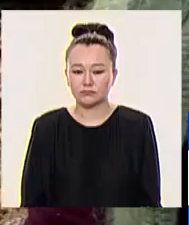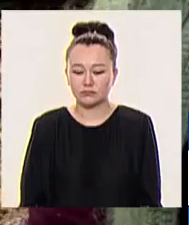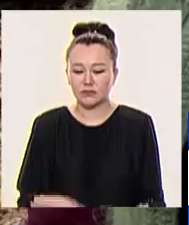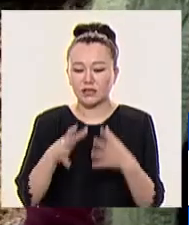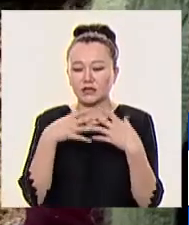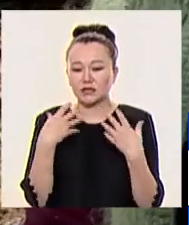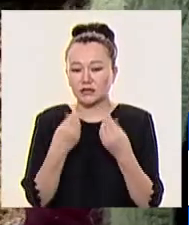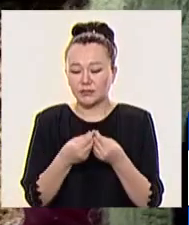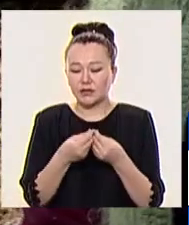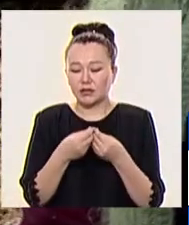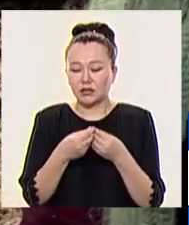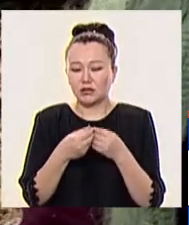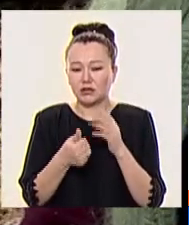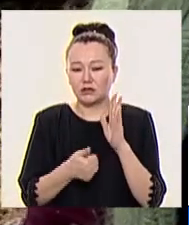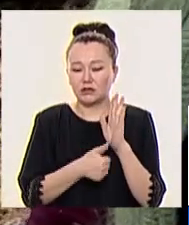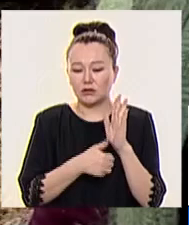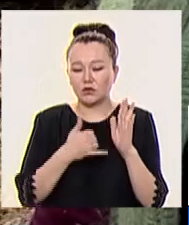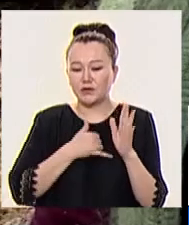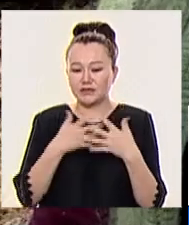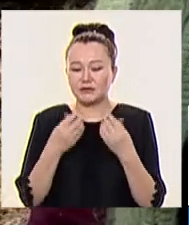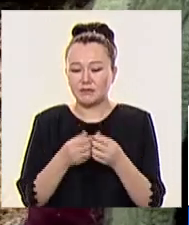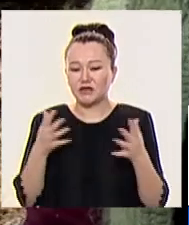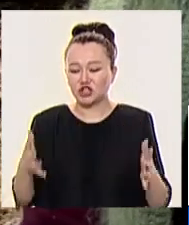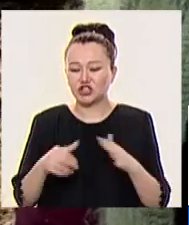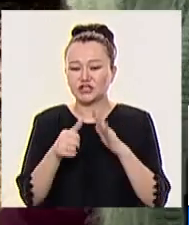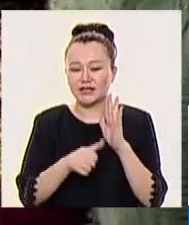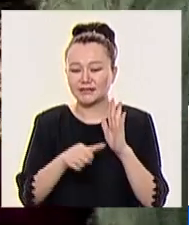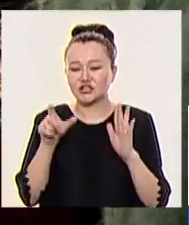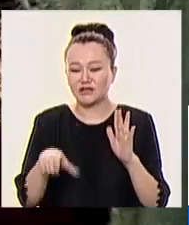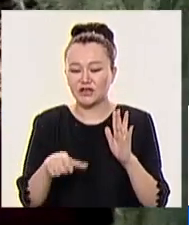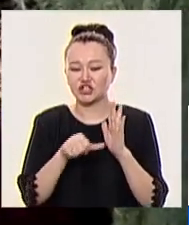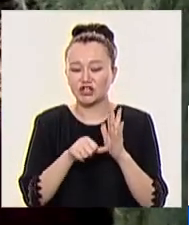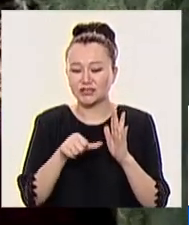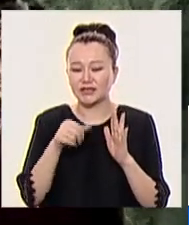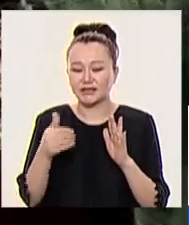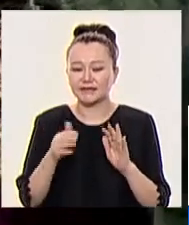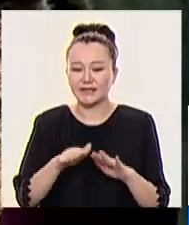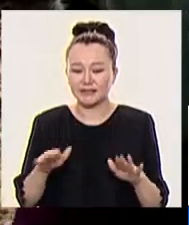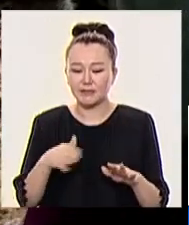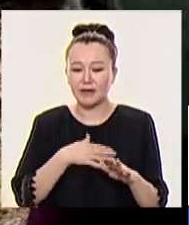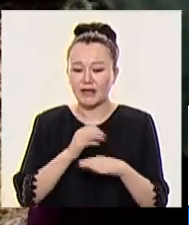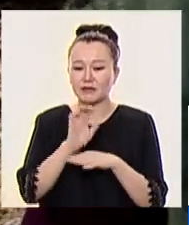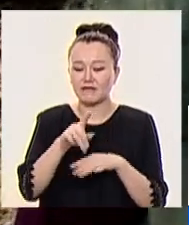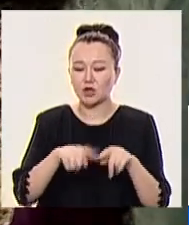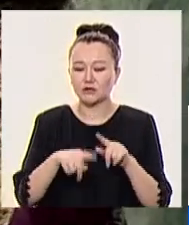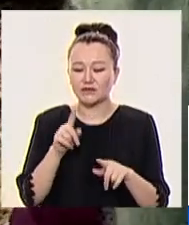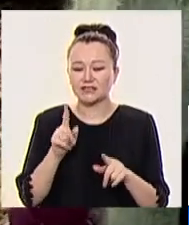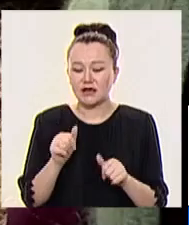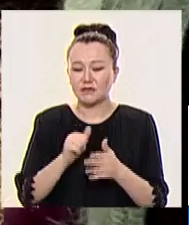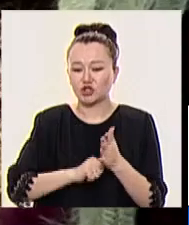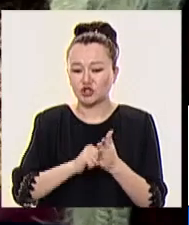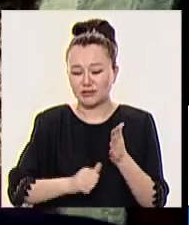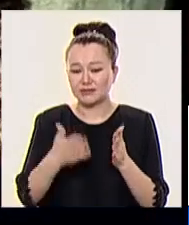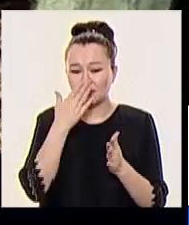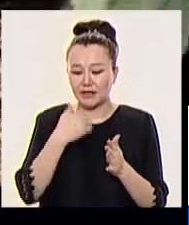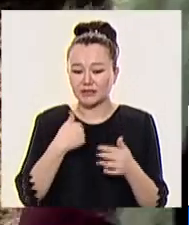Семья Моналтова Адам. У меня семья большая, 16 человек, 6 из них дети. Мы их отправили к родственникам из-за этого запаха.